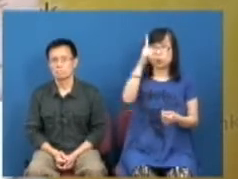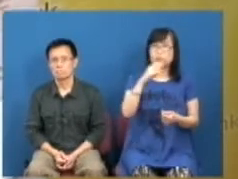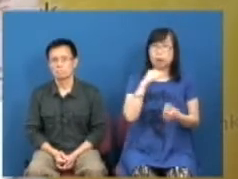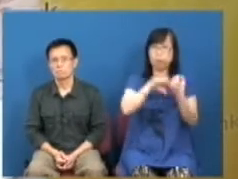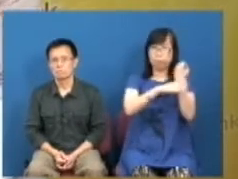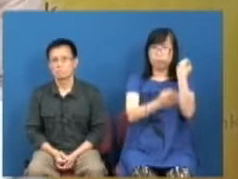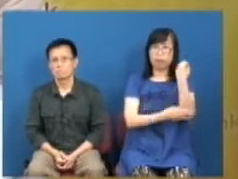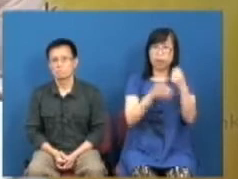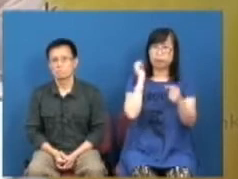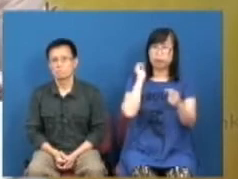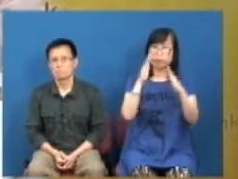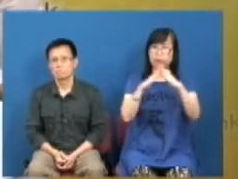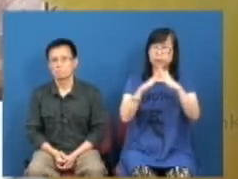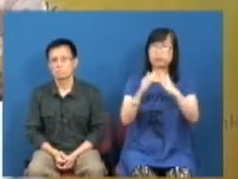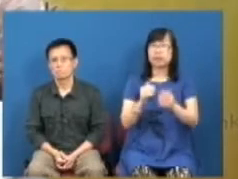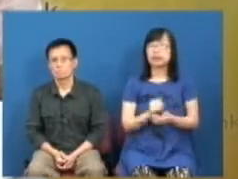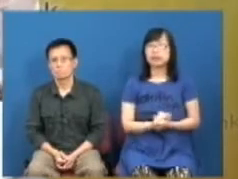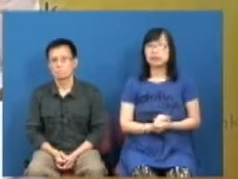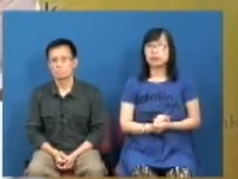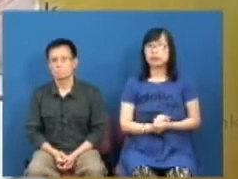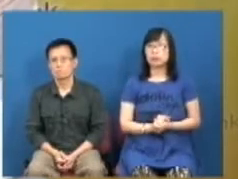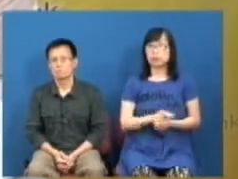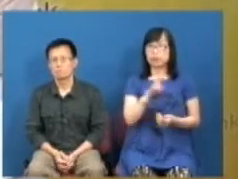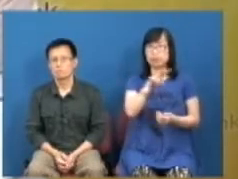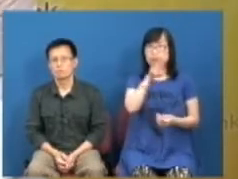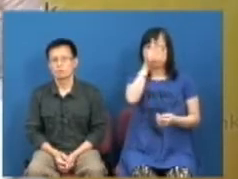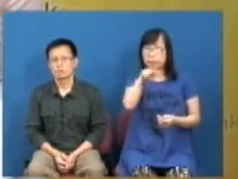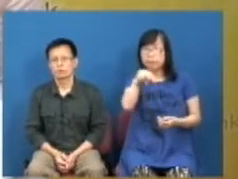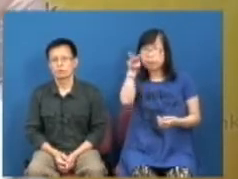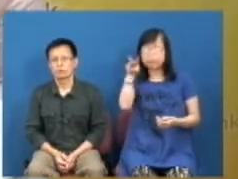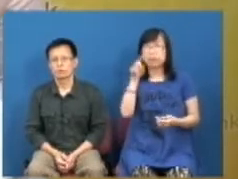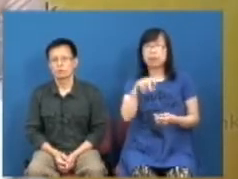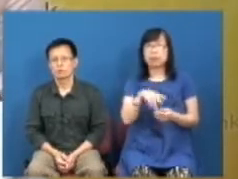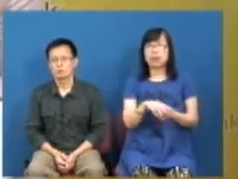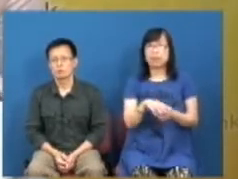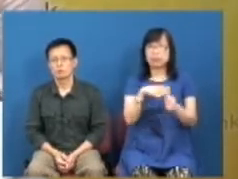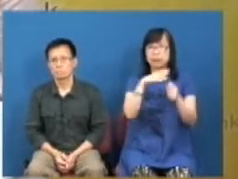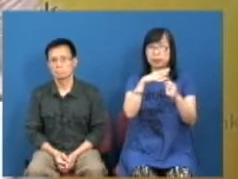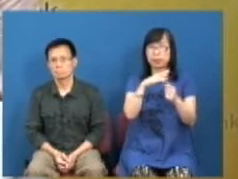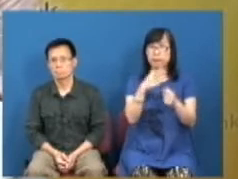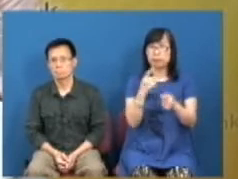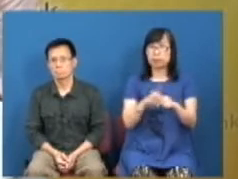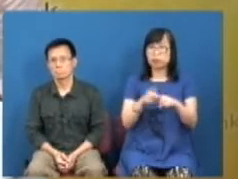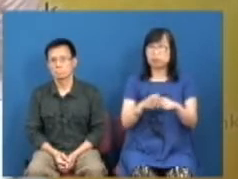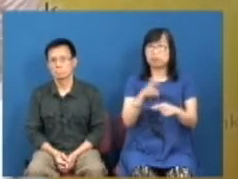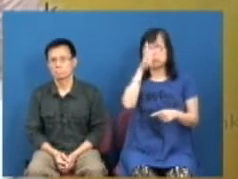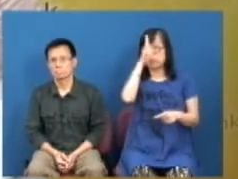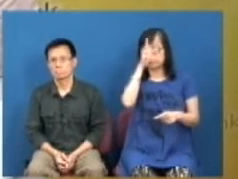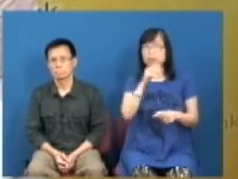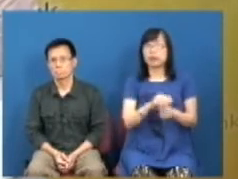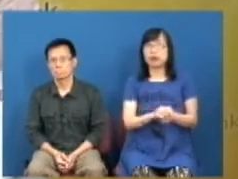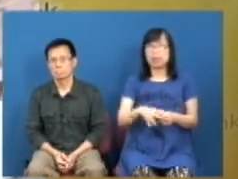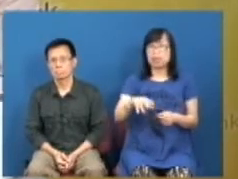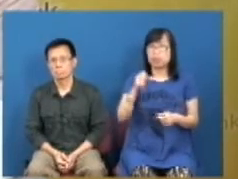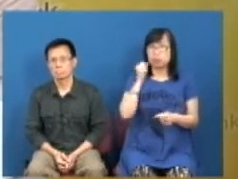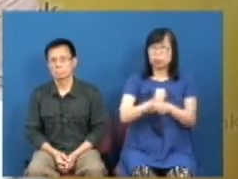即係咁，即係佢對於佢整體個外觀咧，所以都可以貫徹到。咁當然你係真係個政府喺嗰個執法同埋一